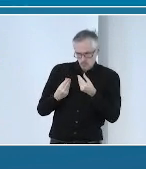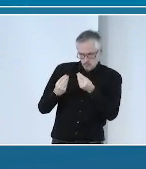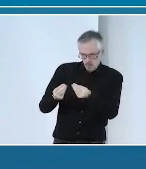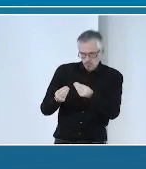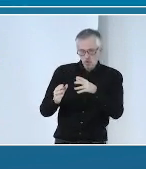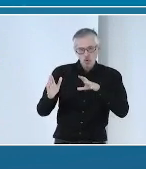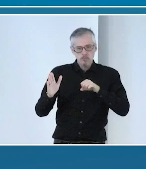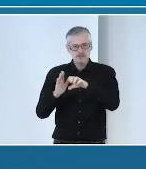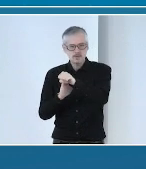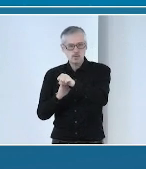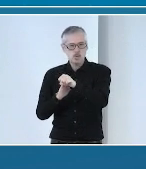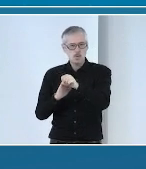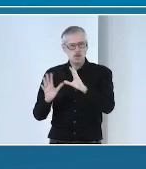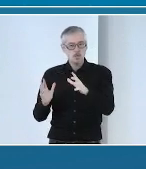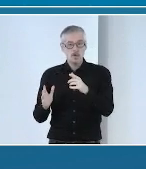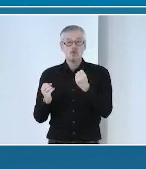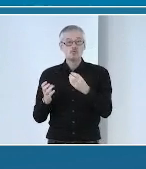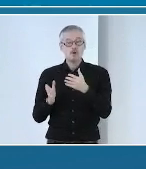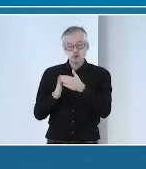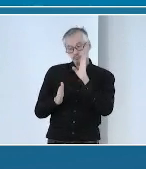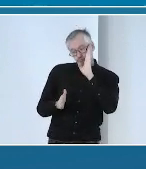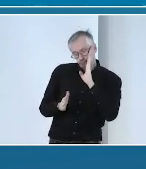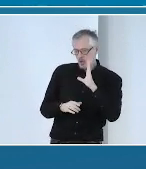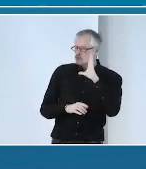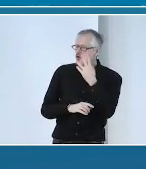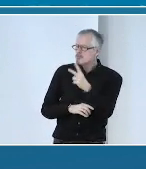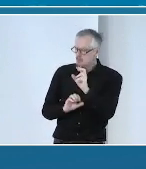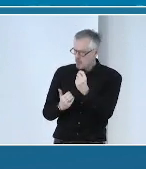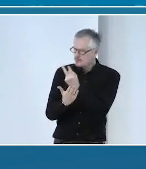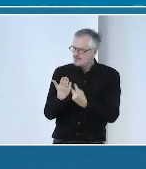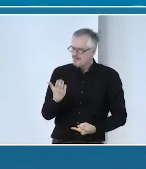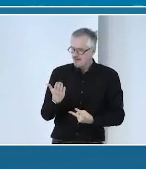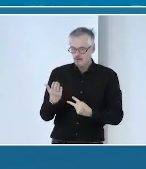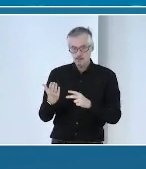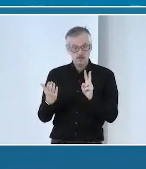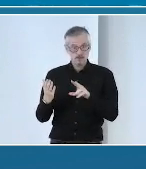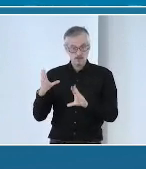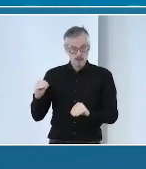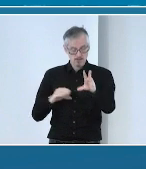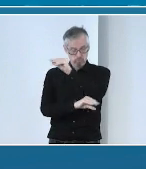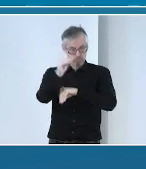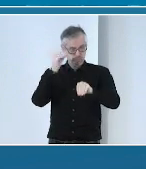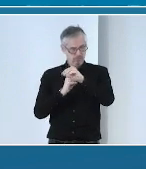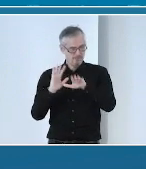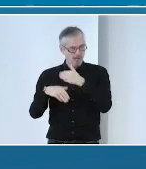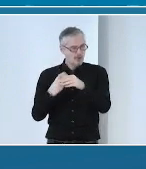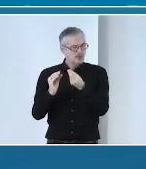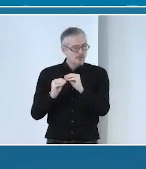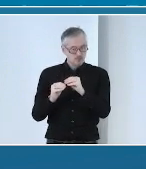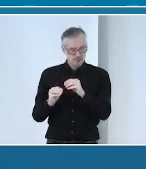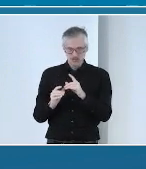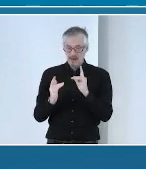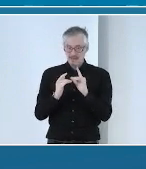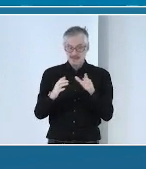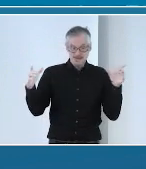en demandant à un enfant de dessiner le plan de sa chambre. Et on va pouvoir se rendre compte qu'en fait, les éléments ne sont pas forcément au bon endroit ou les proportions. Et